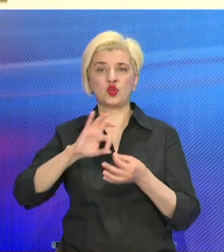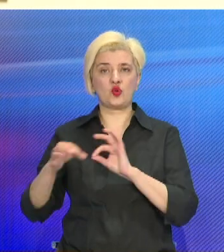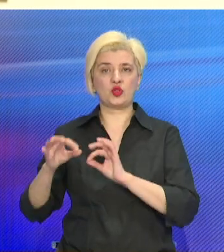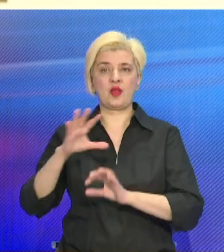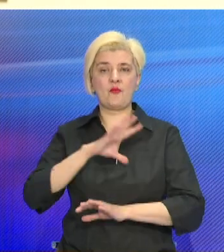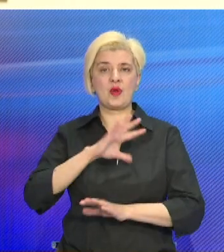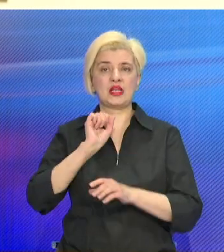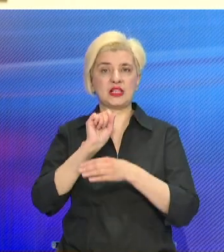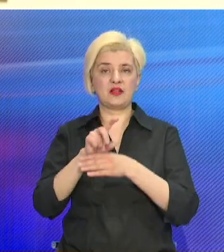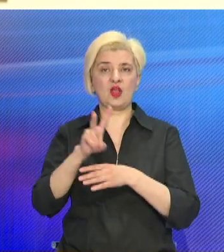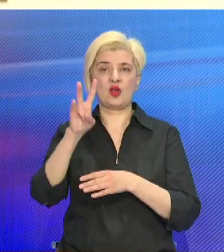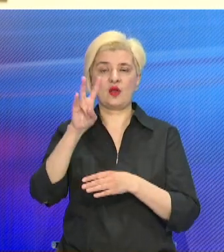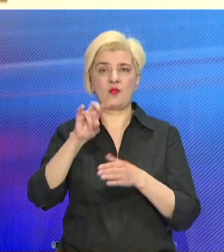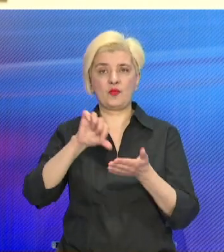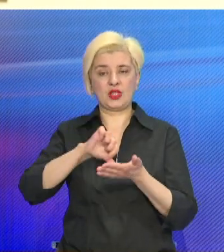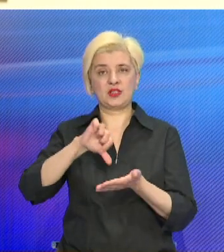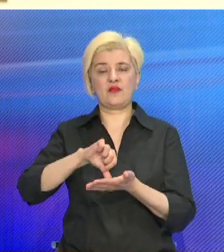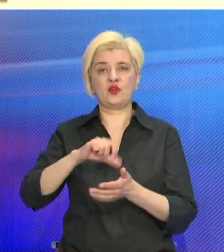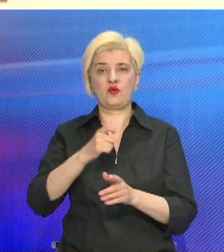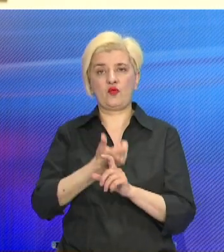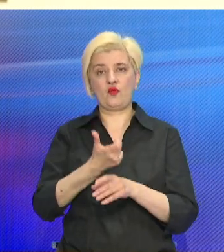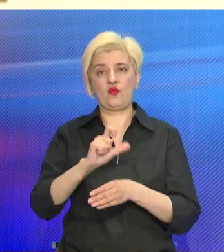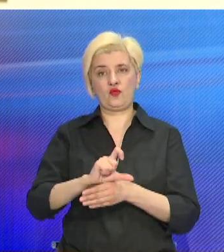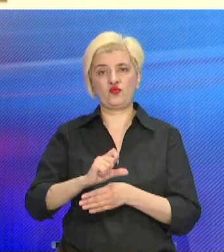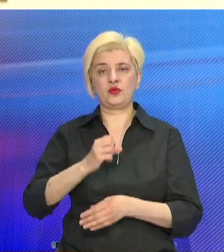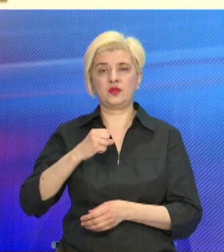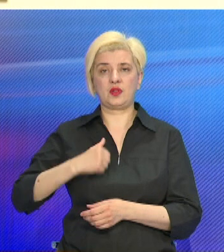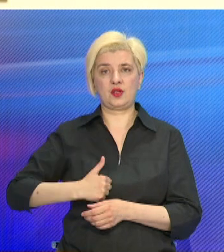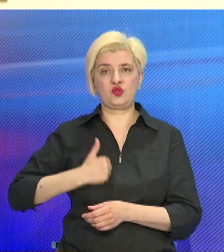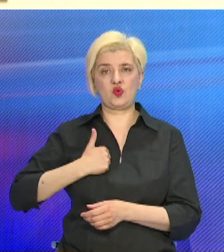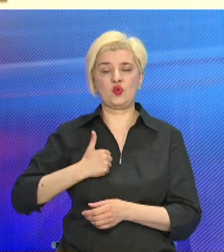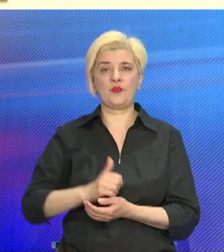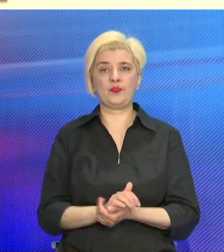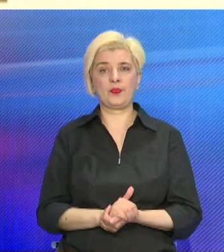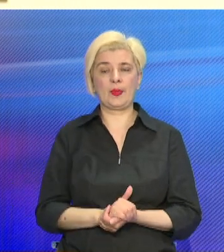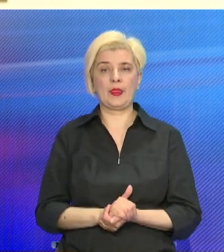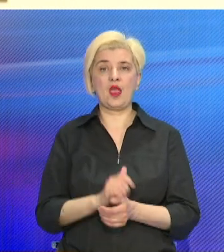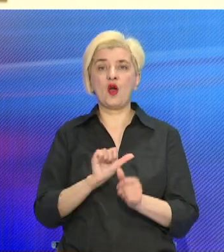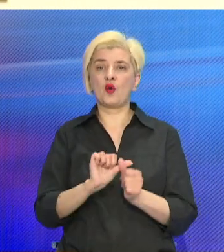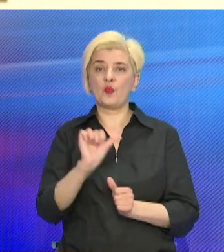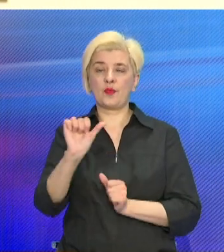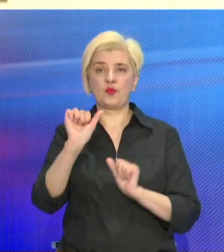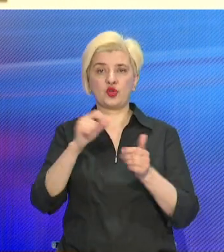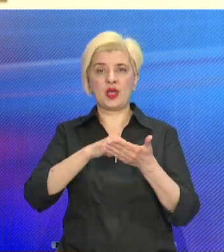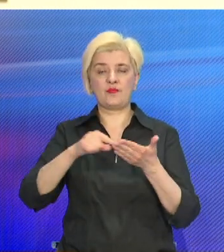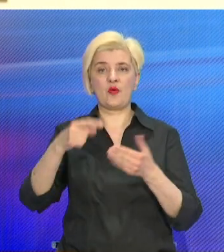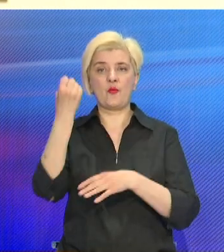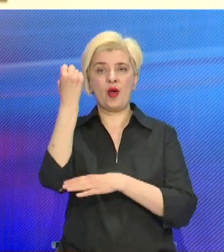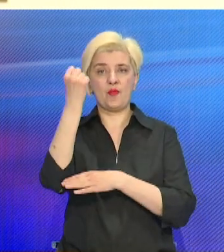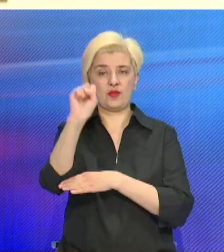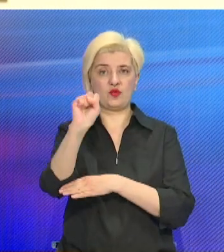вот представили очень достойно компетенцию. Кроме этого, можно отметить, конечно же,